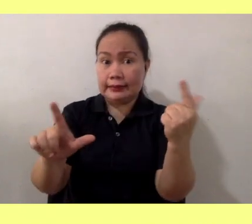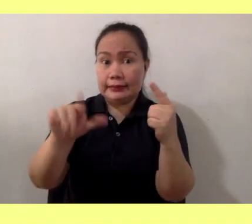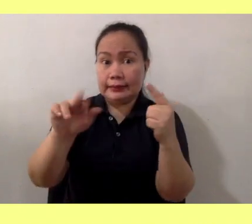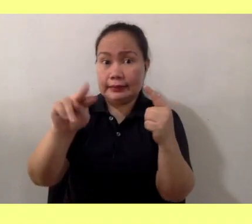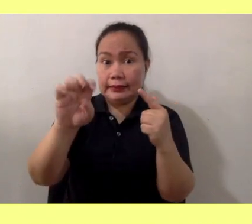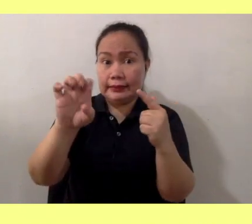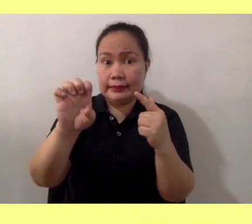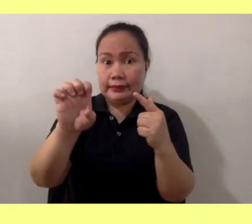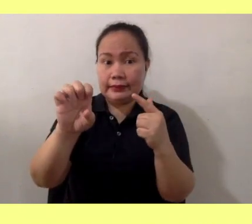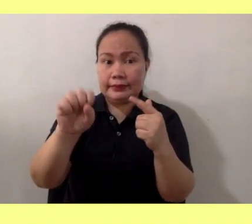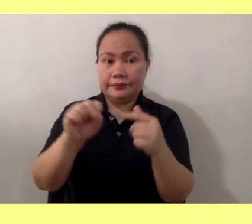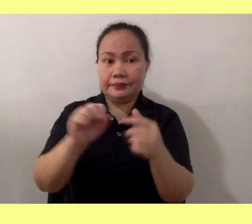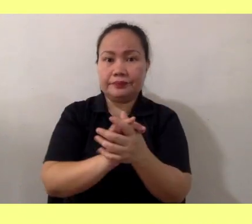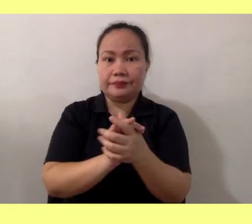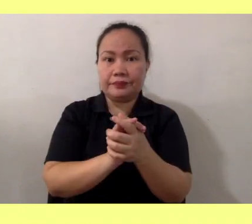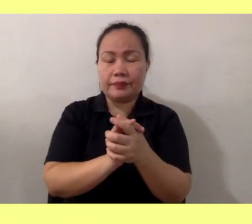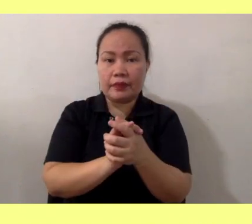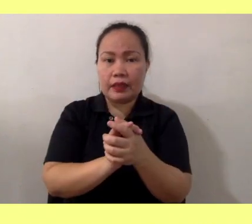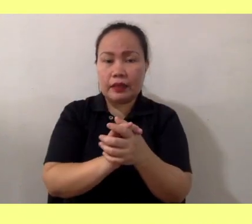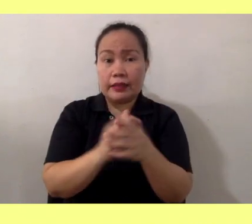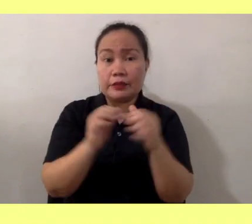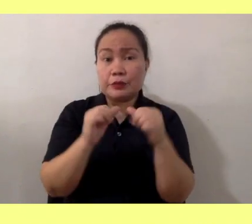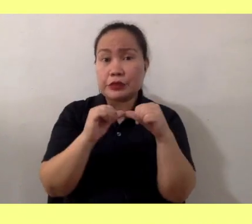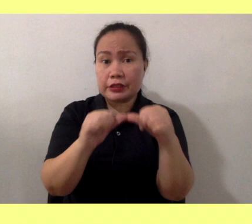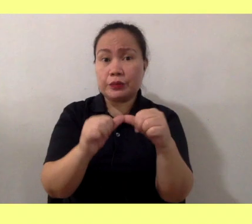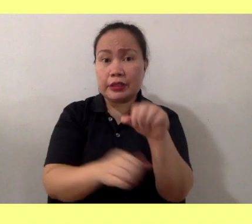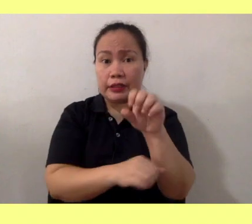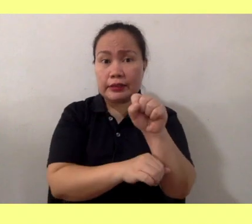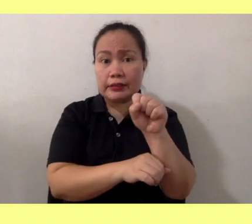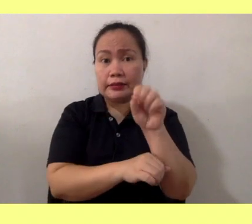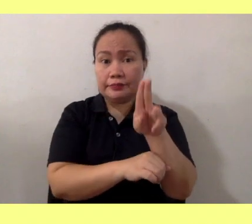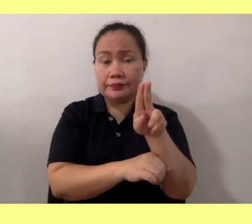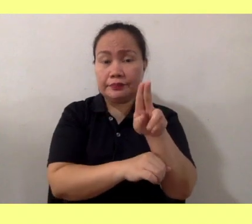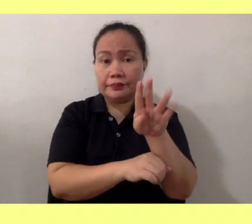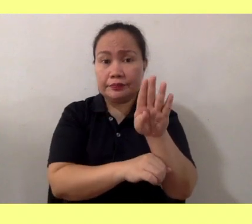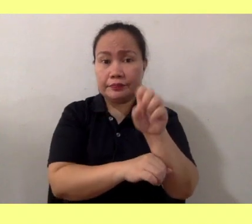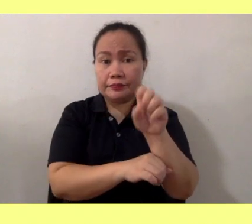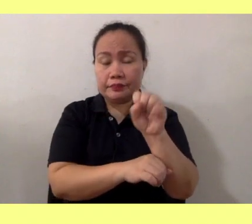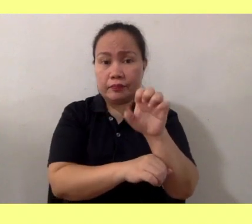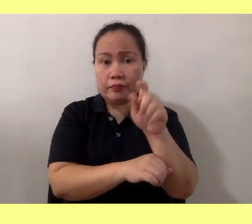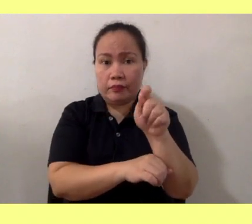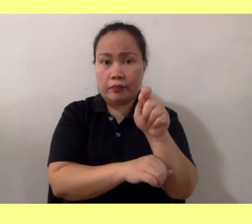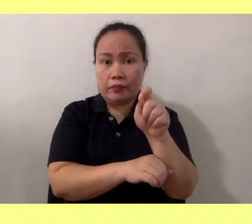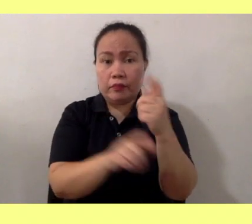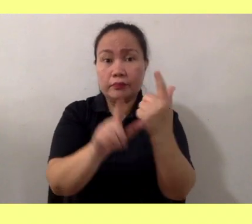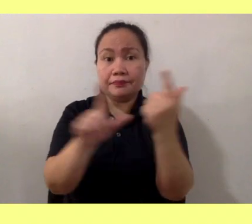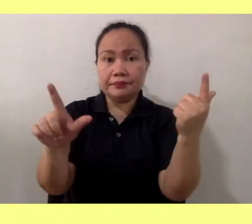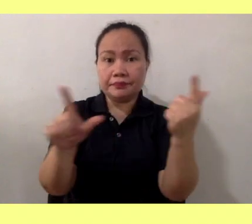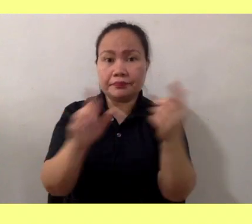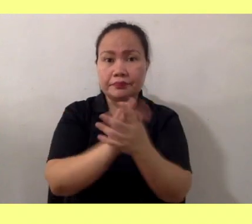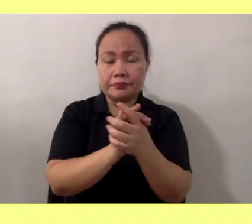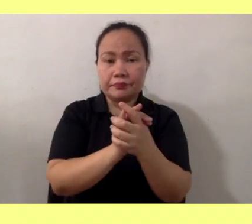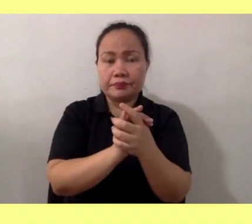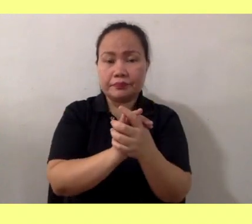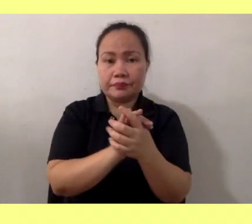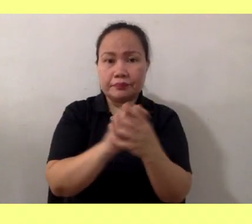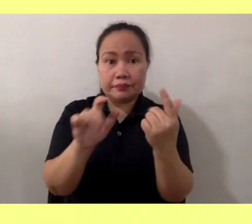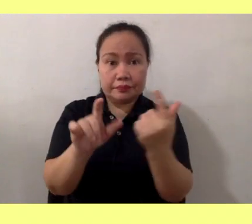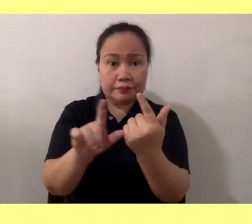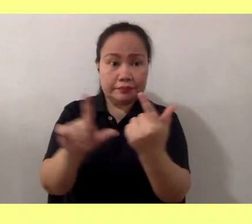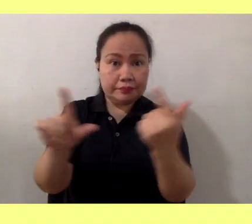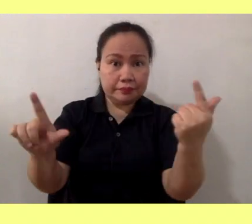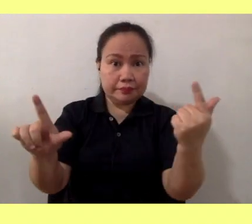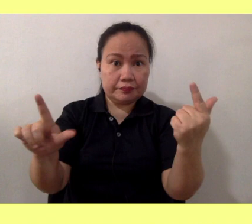to the subsets of a line. So, I have here a given figure. So, nabanggit natin kanina yung line na a